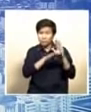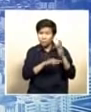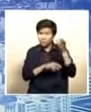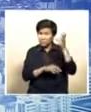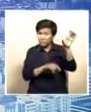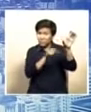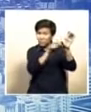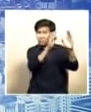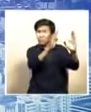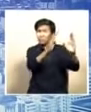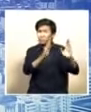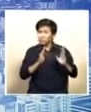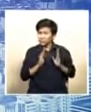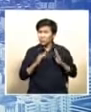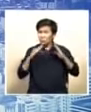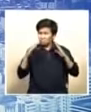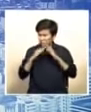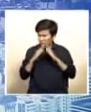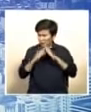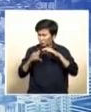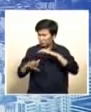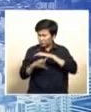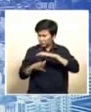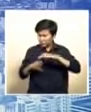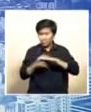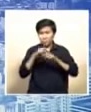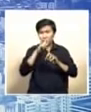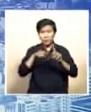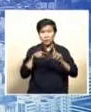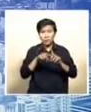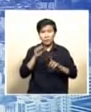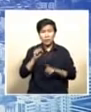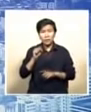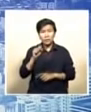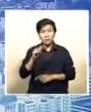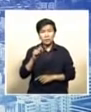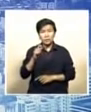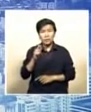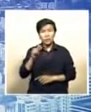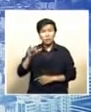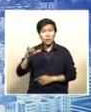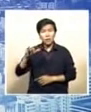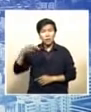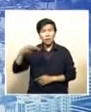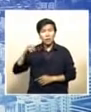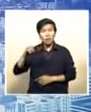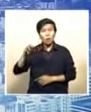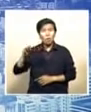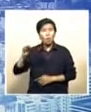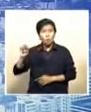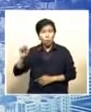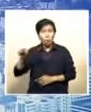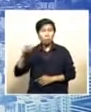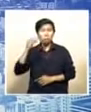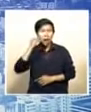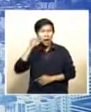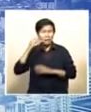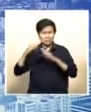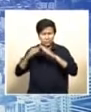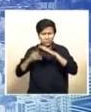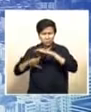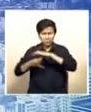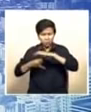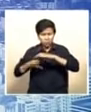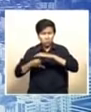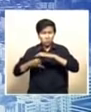ไม่มีปัญหาตัวอย่างเช่นวันนี้ก็ได้ส่งสัญญาณขอร้องไ